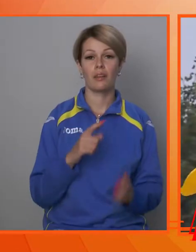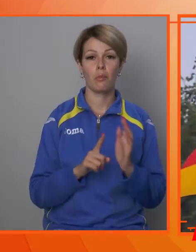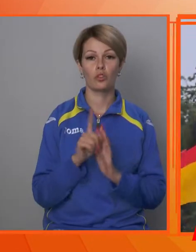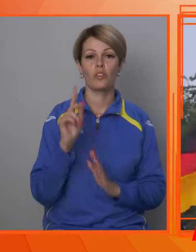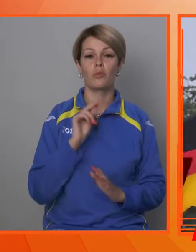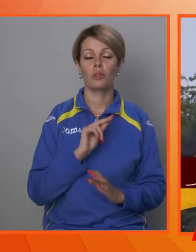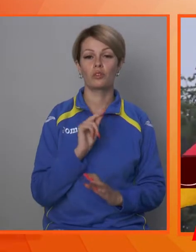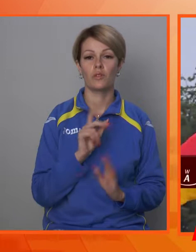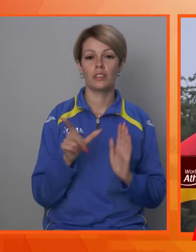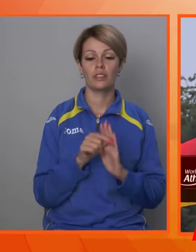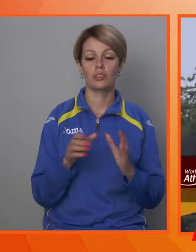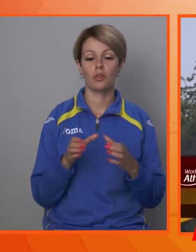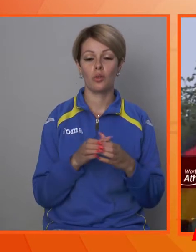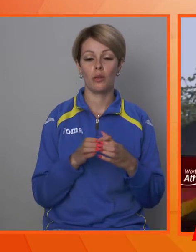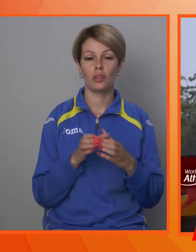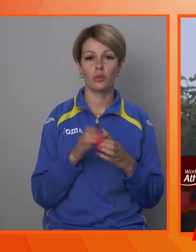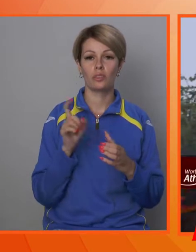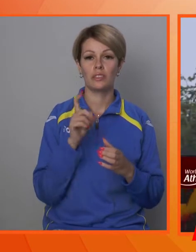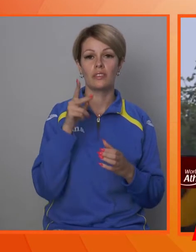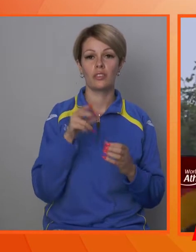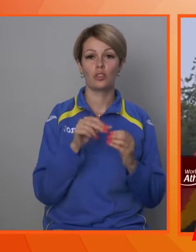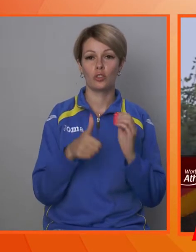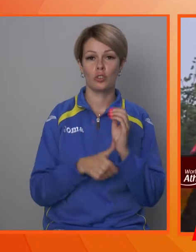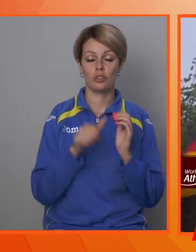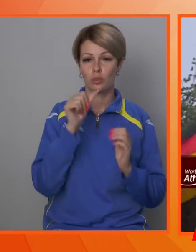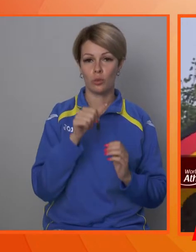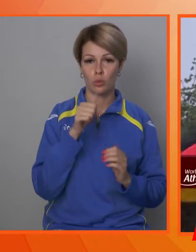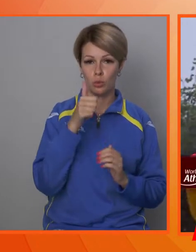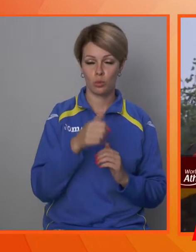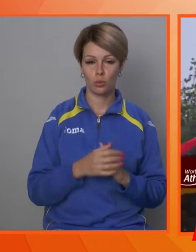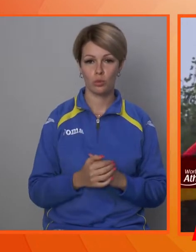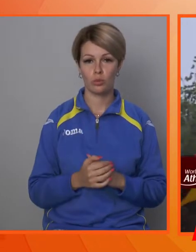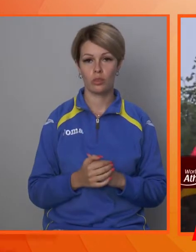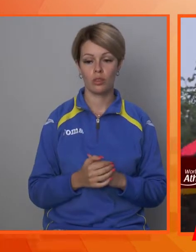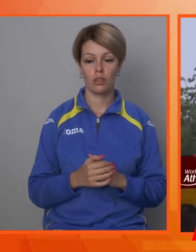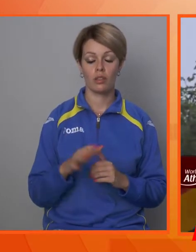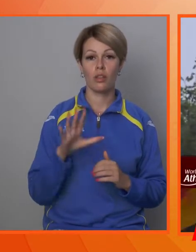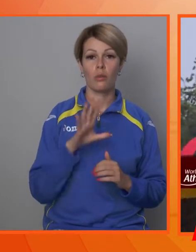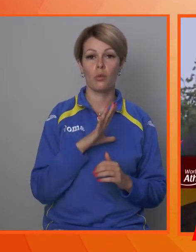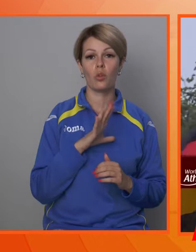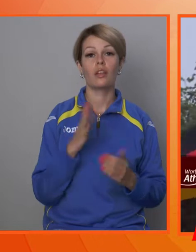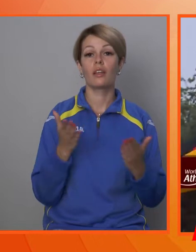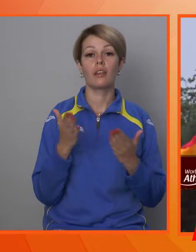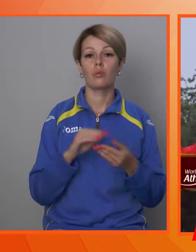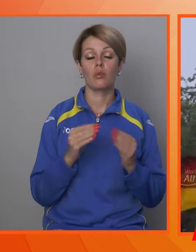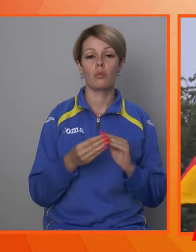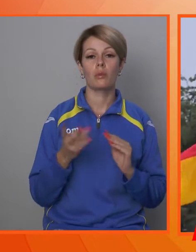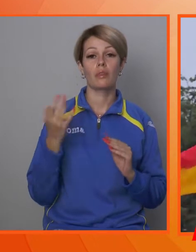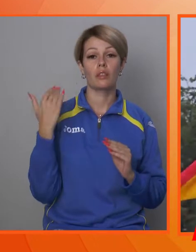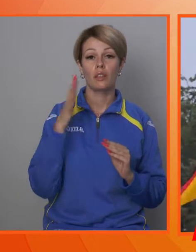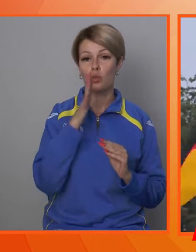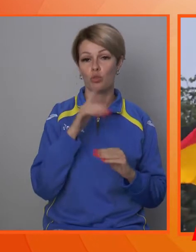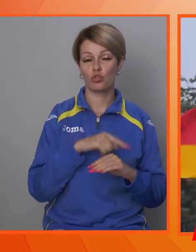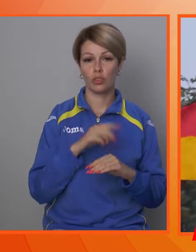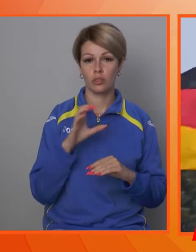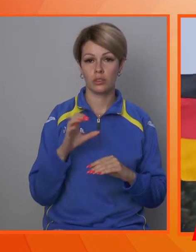Ну, я почав працювати з командою з 2016 року. Були які